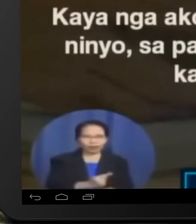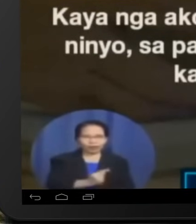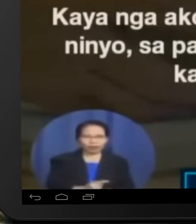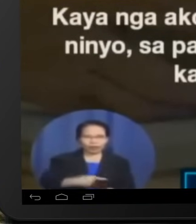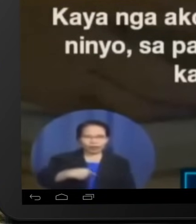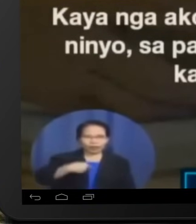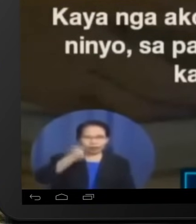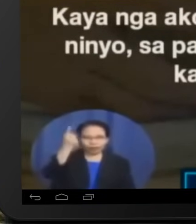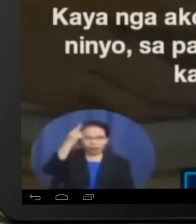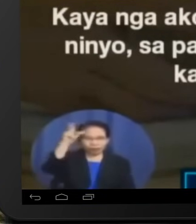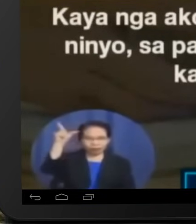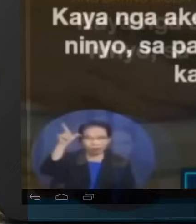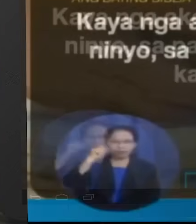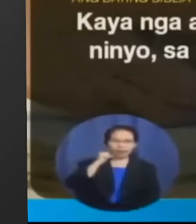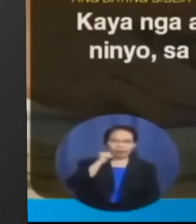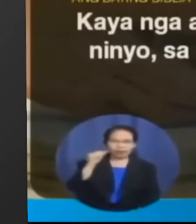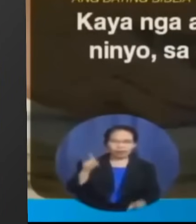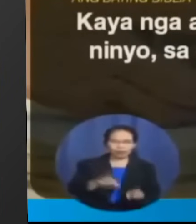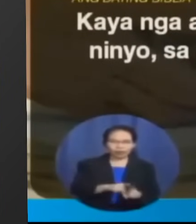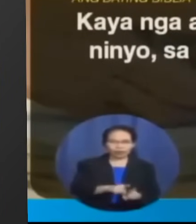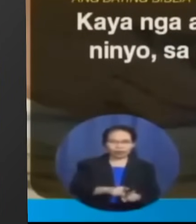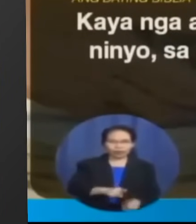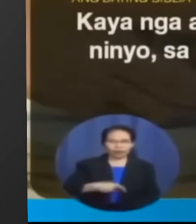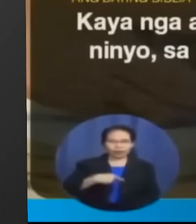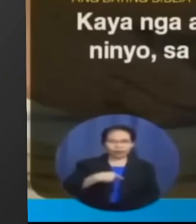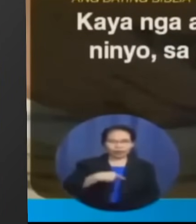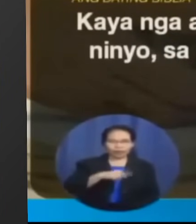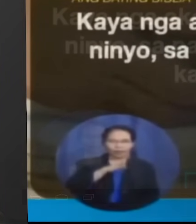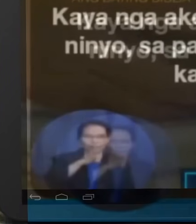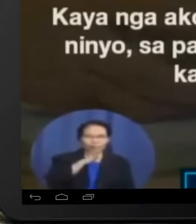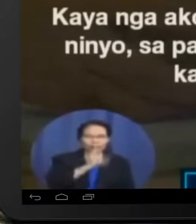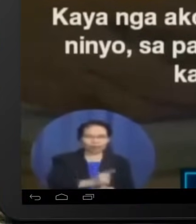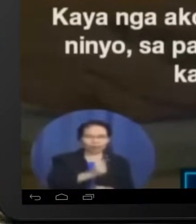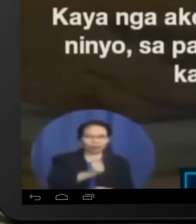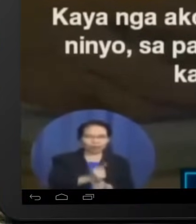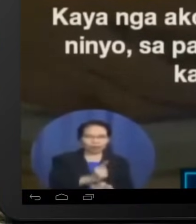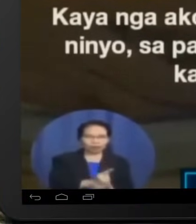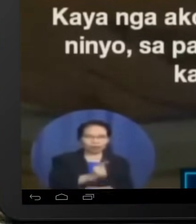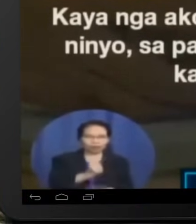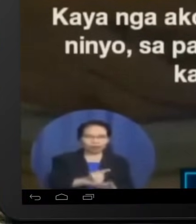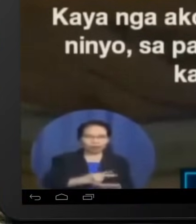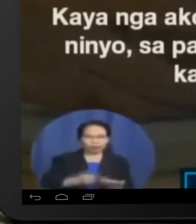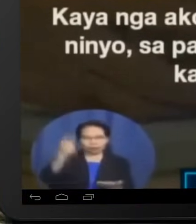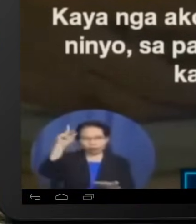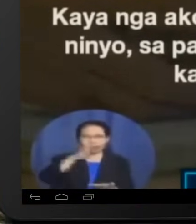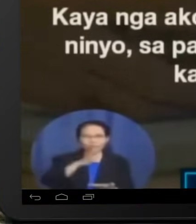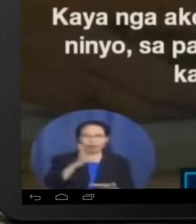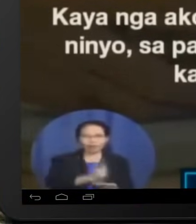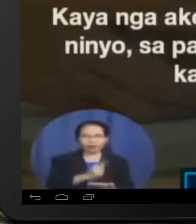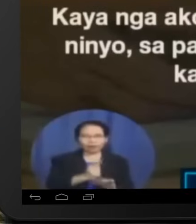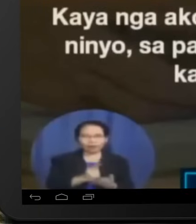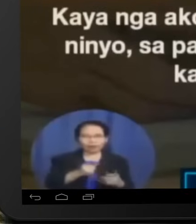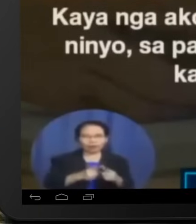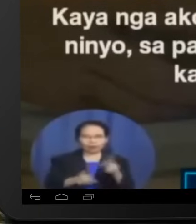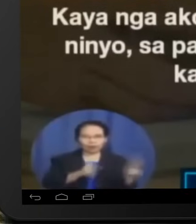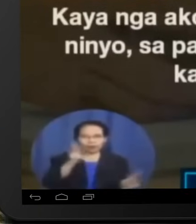Sabi ni San Pablo, kapatid, nung nagsasabi siya ng katotohanan sa mga tao nung una, eh